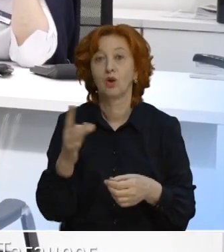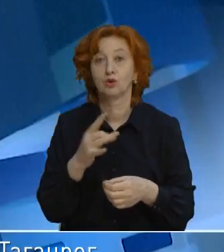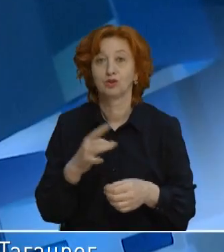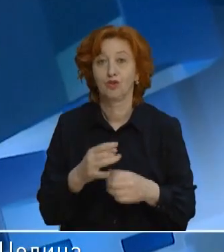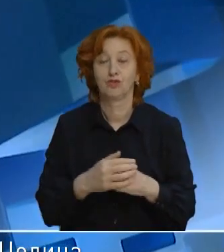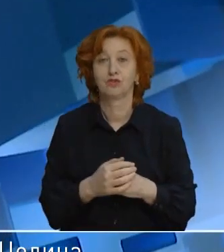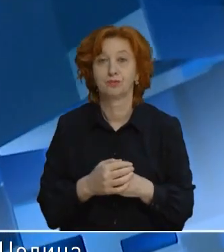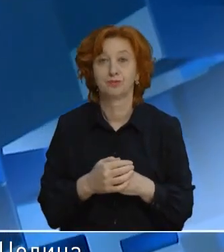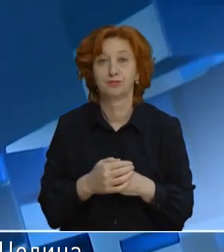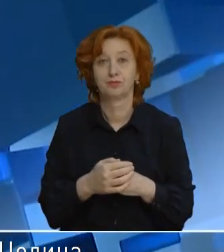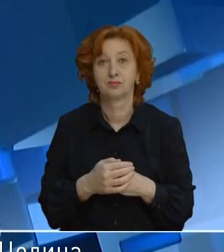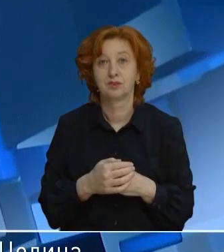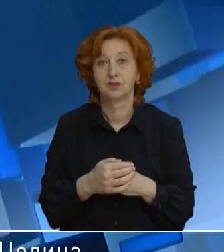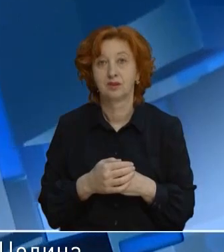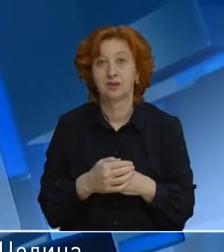Ростов-на-Дону.